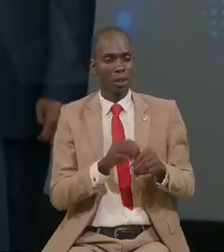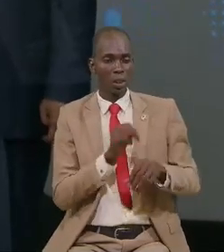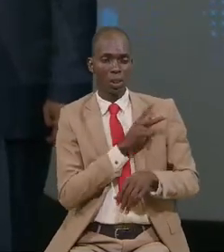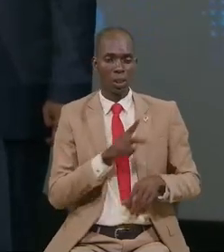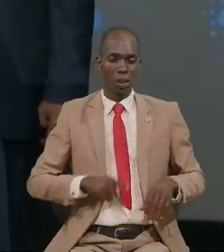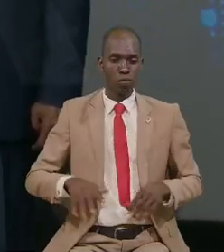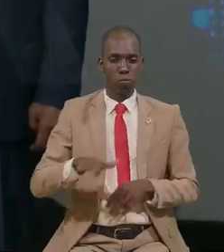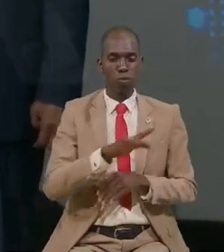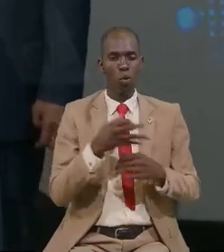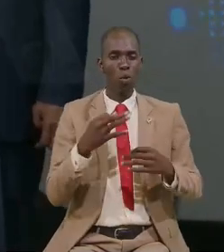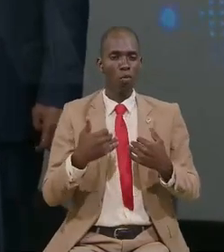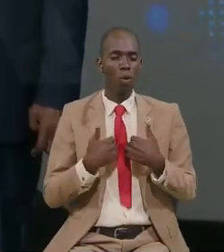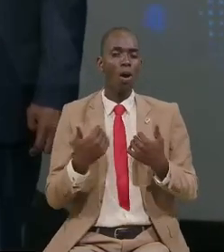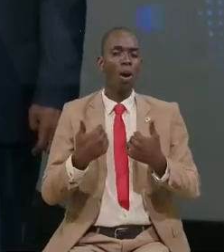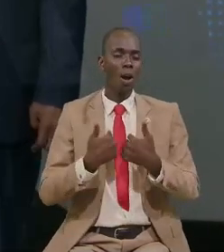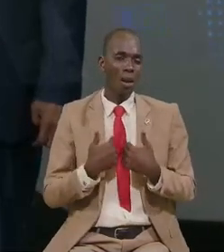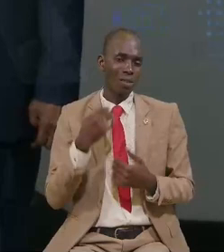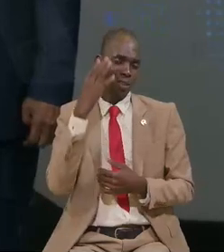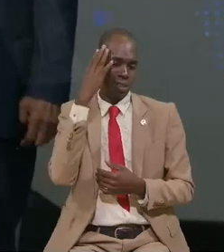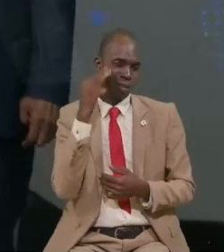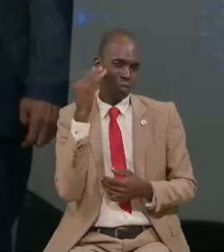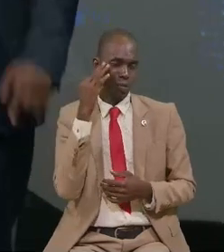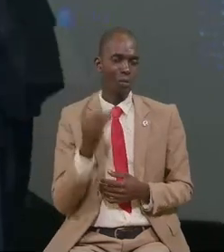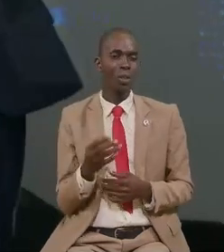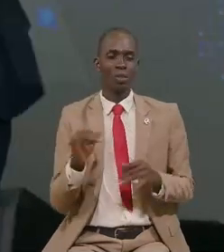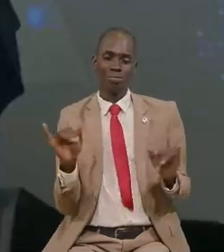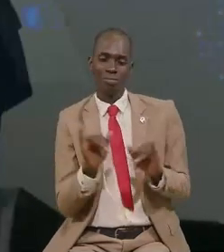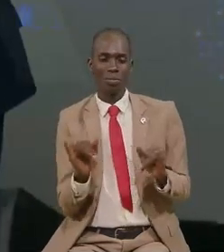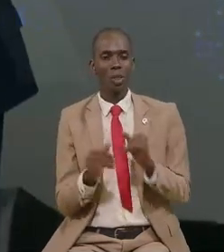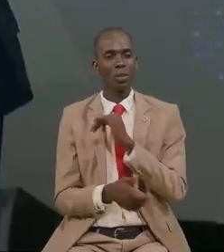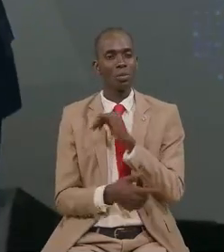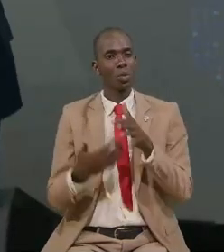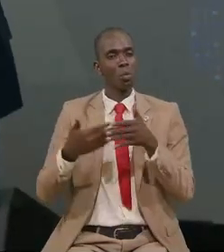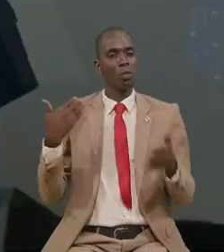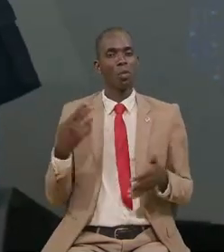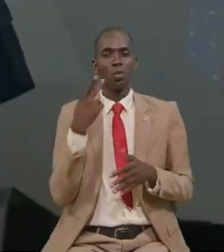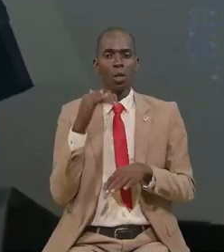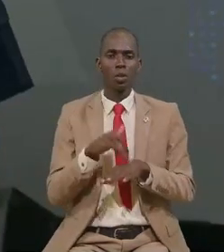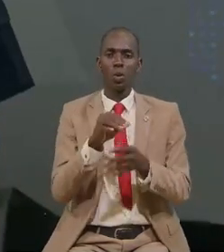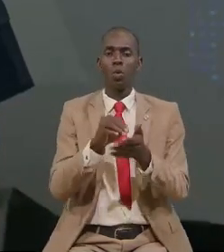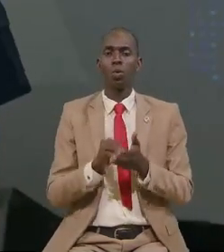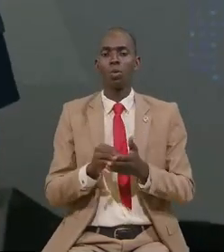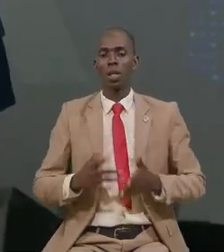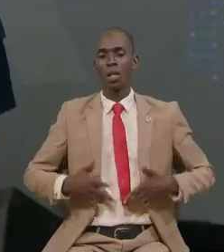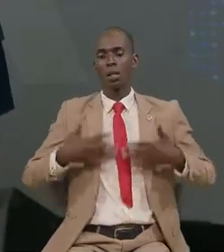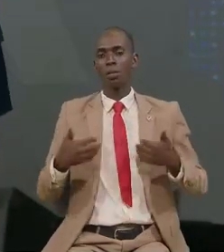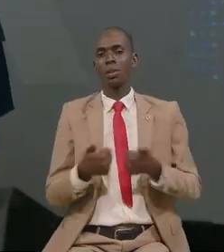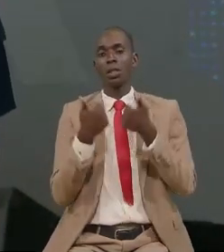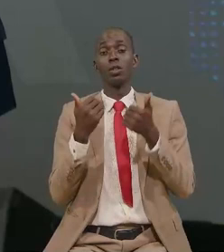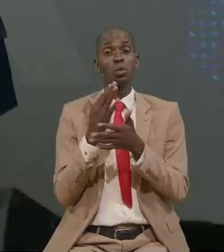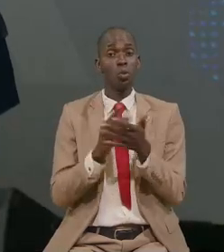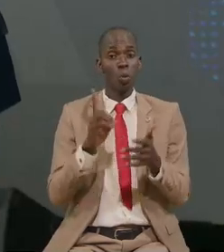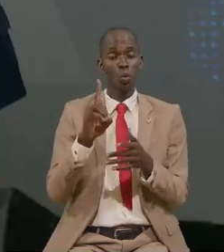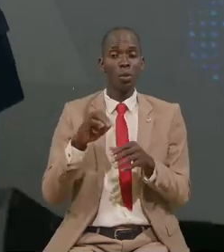Dieu a déjà eu une tentation similaire. Les défis que vous avez, quelqu'un dans la famille